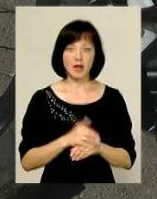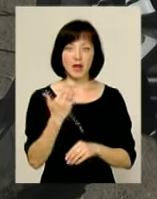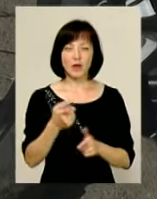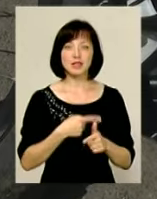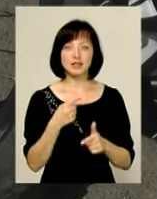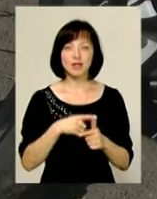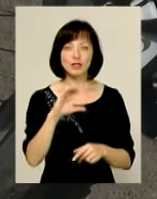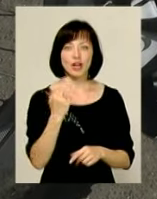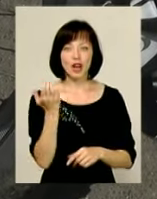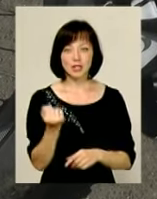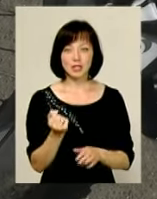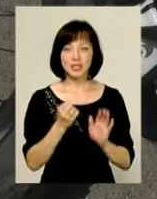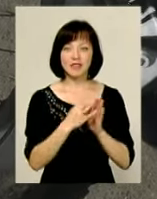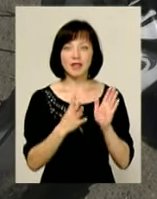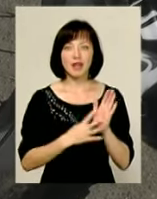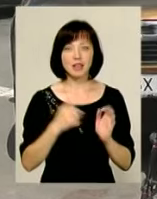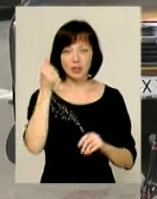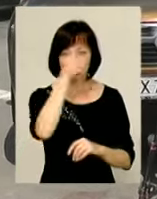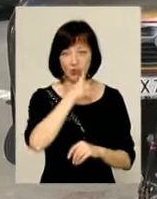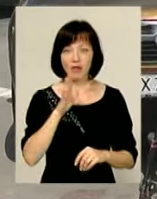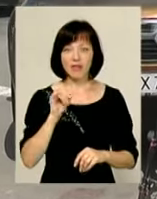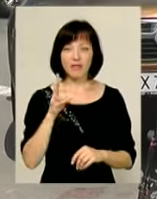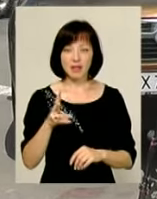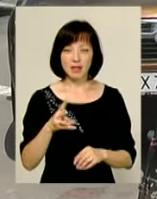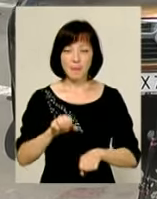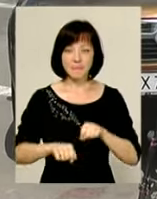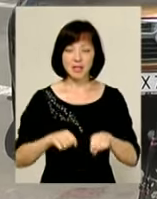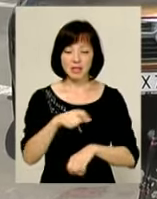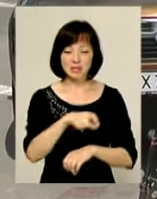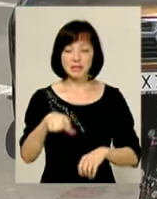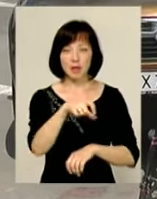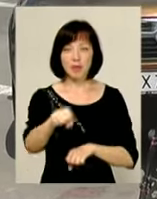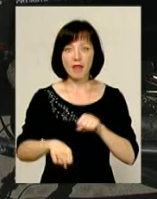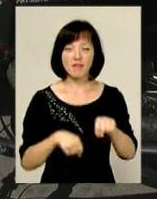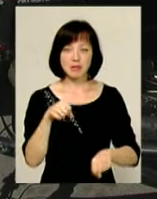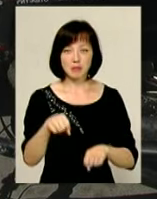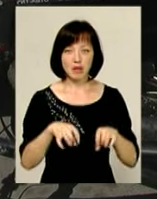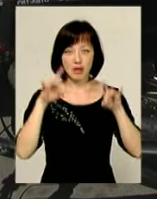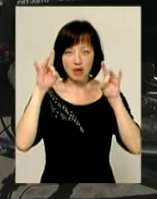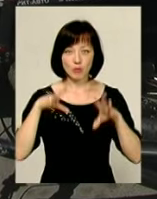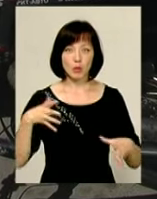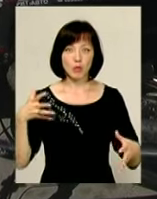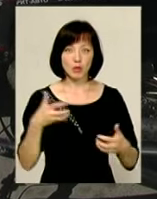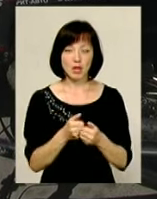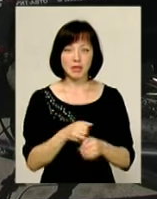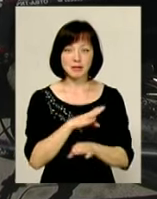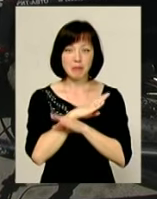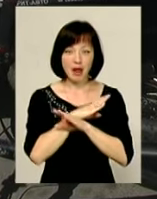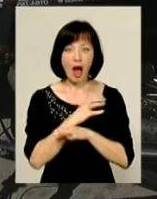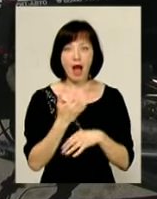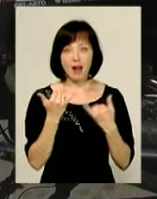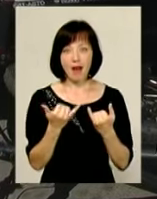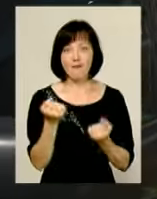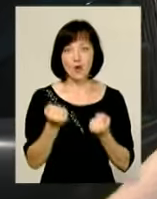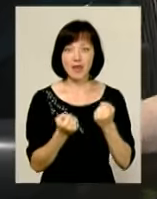Його звати Олександр. Йому лишень 19 років і він переїжджав зебру на велосипеді. Раптовий удар, смерть, а для водія